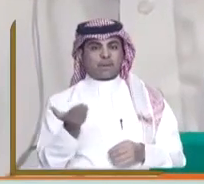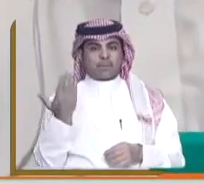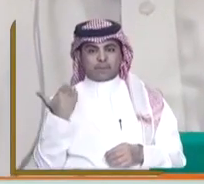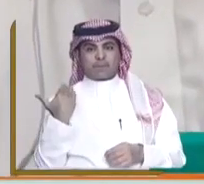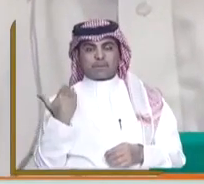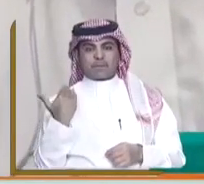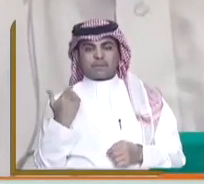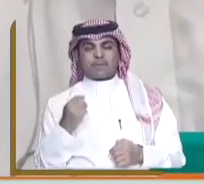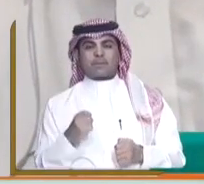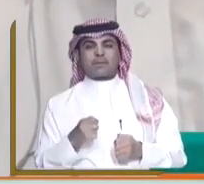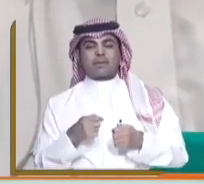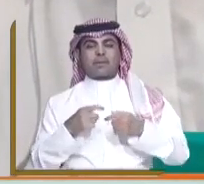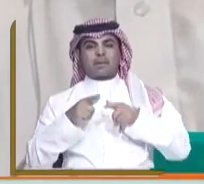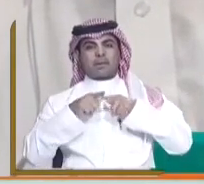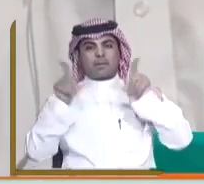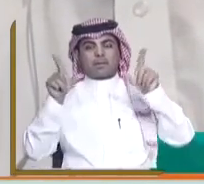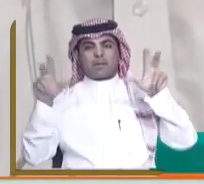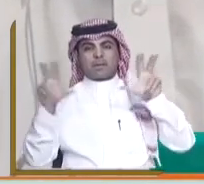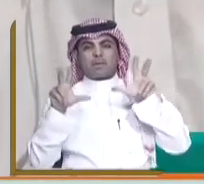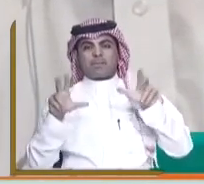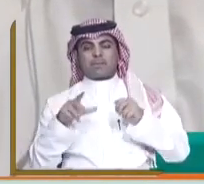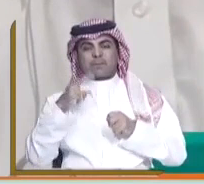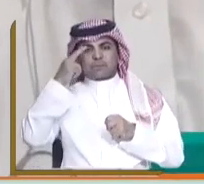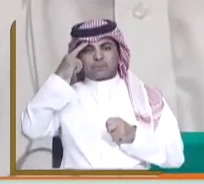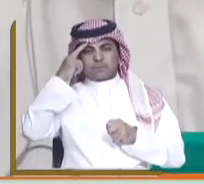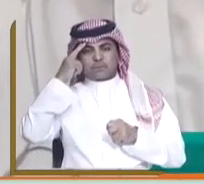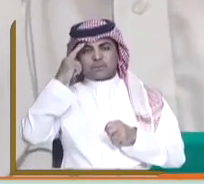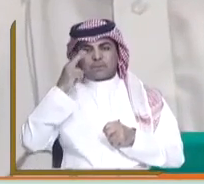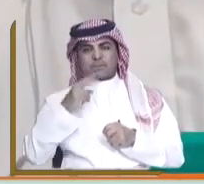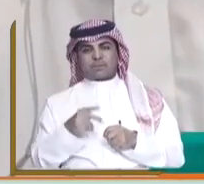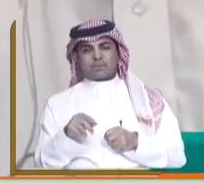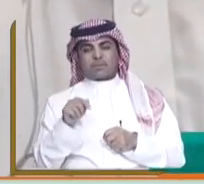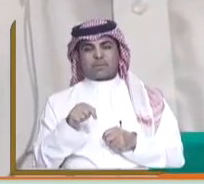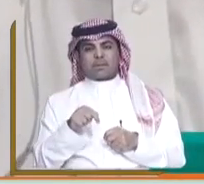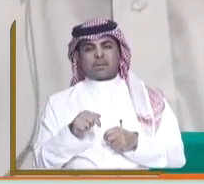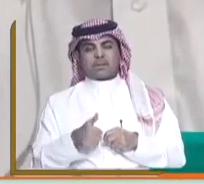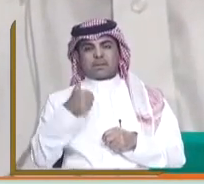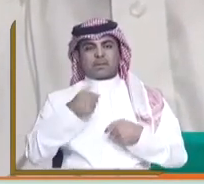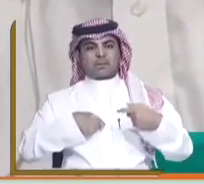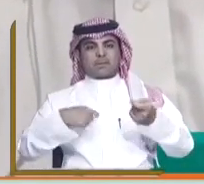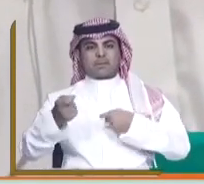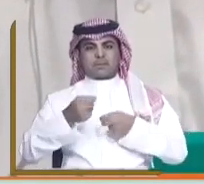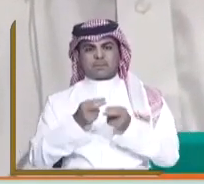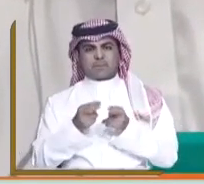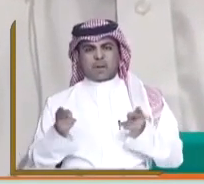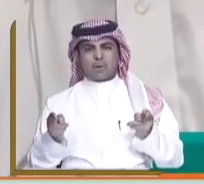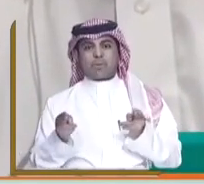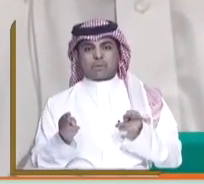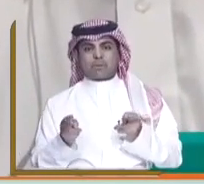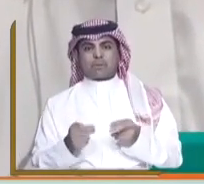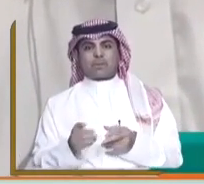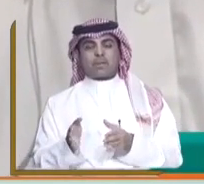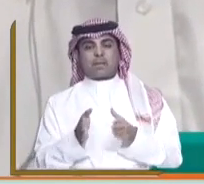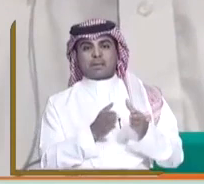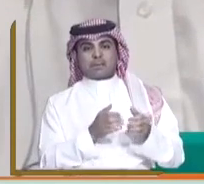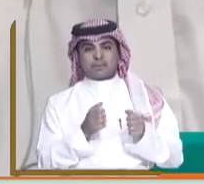خلال وسائل الاعلام المختلفه بين المملكه العربيه السعوديه اصبح اقتصادها متنوع فبالتالي لا